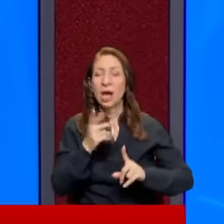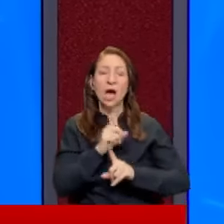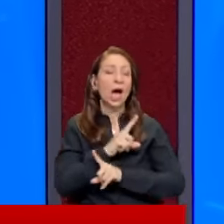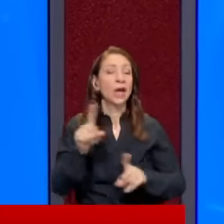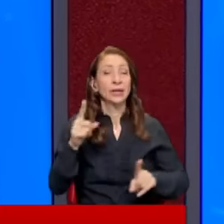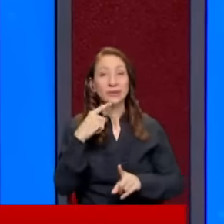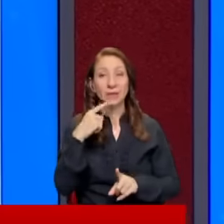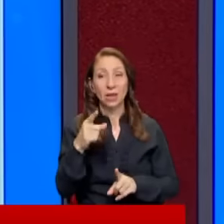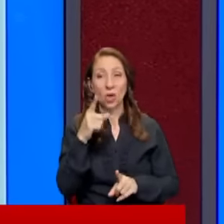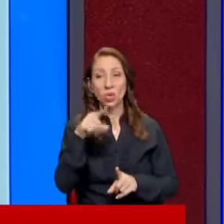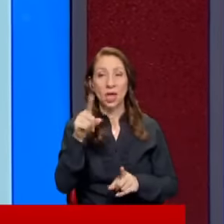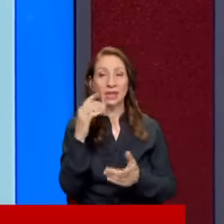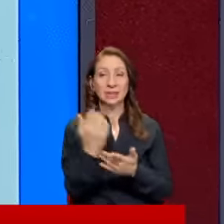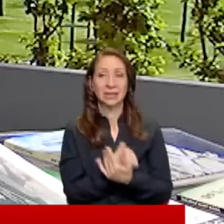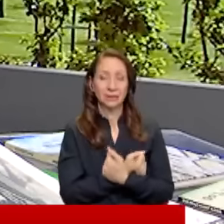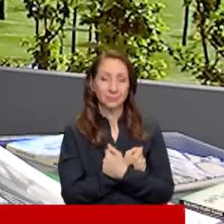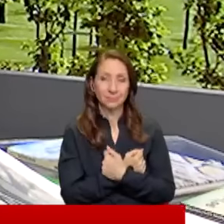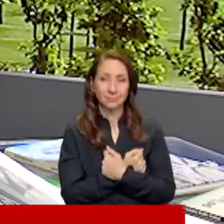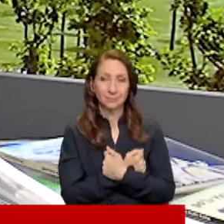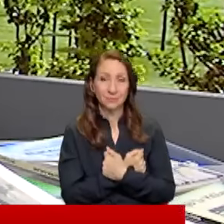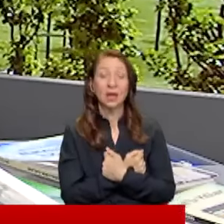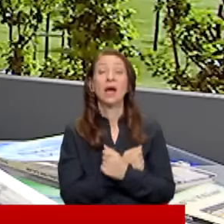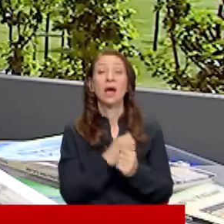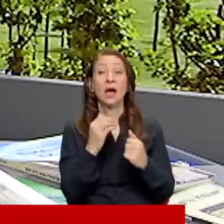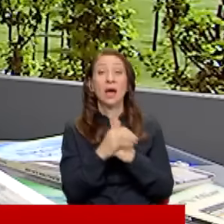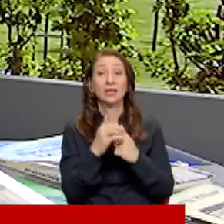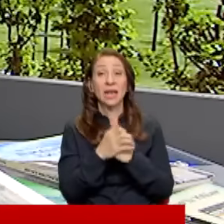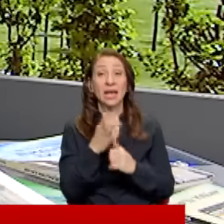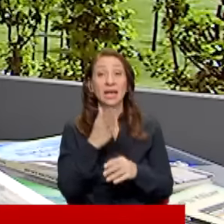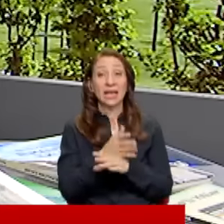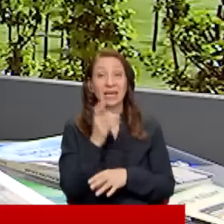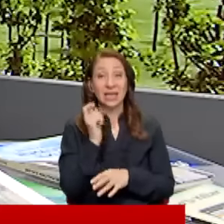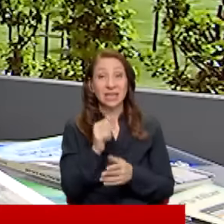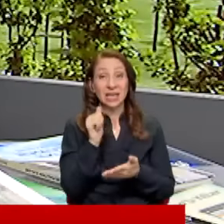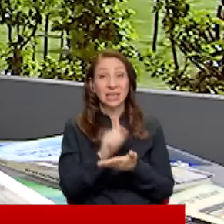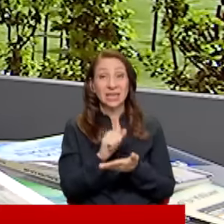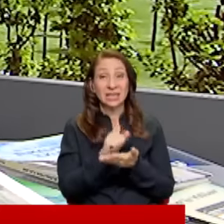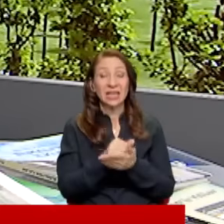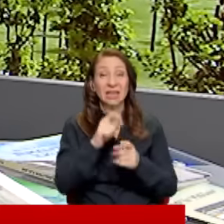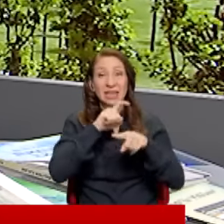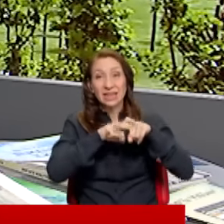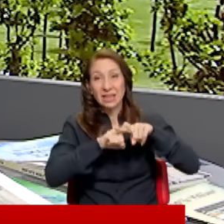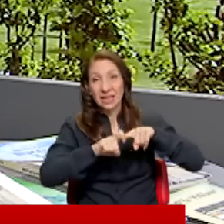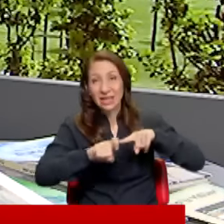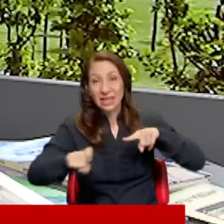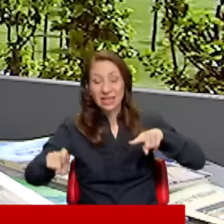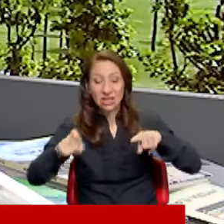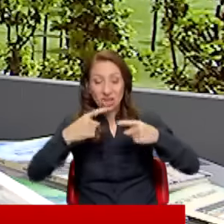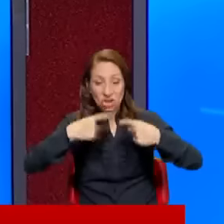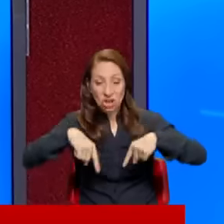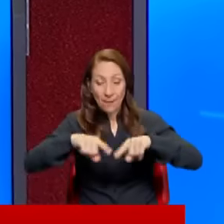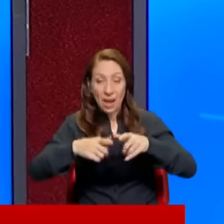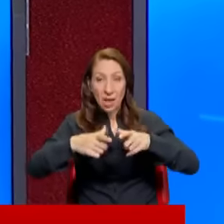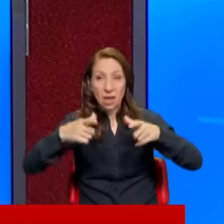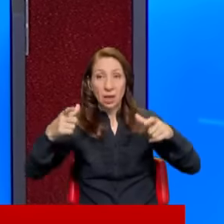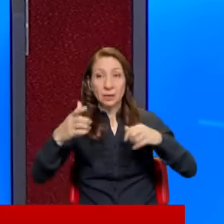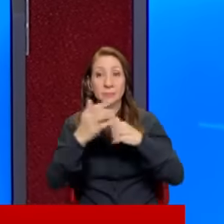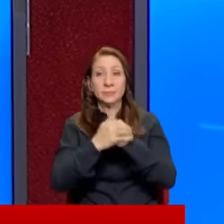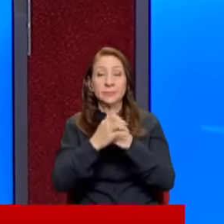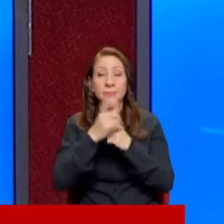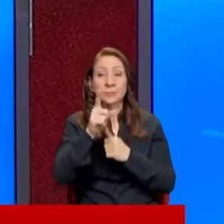diyenler onlar kazandı Ve Antalya Gerçek gazetesi teleferik kazasında çember genişledi